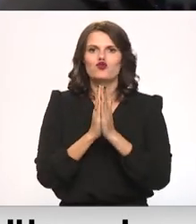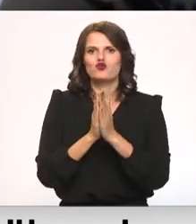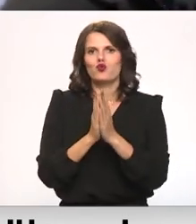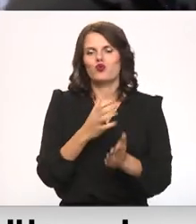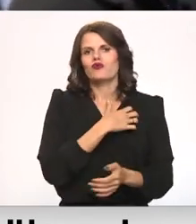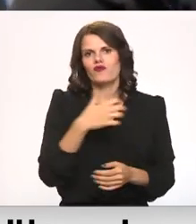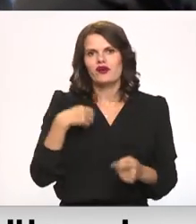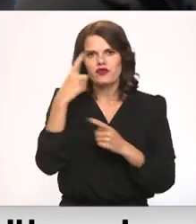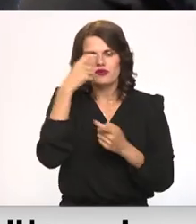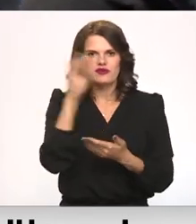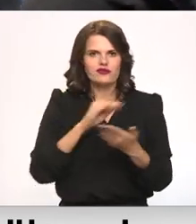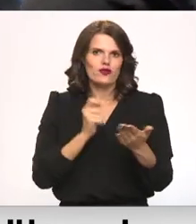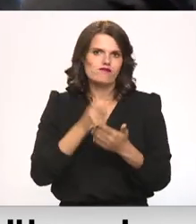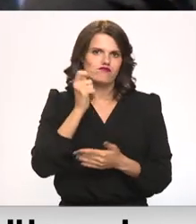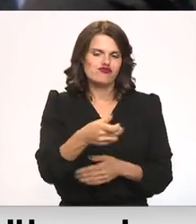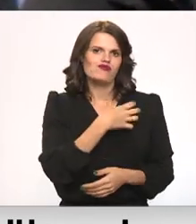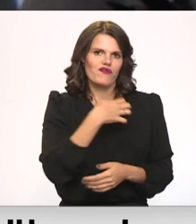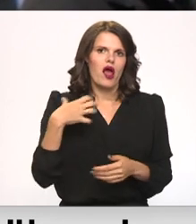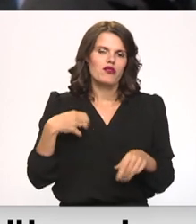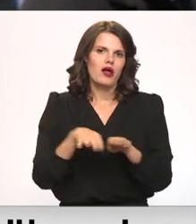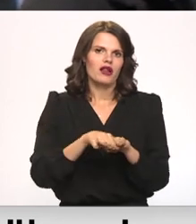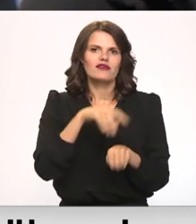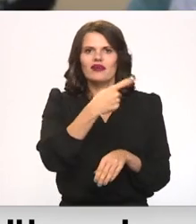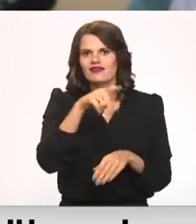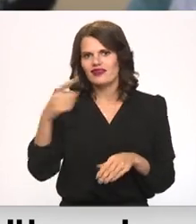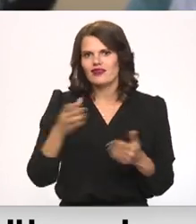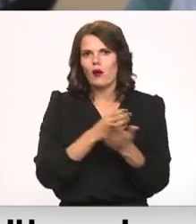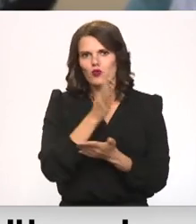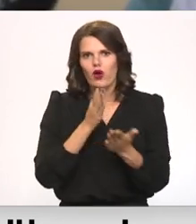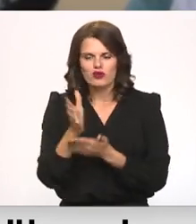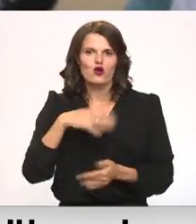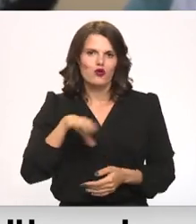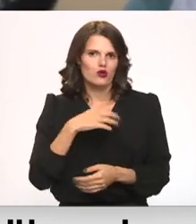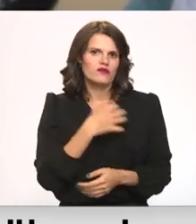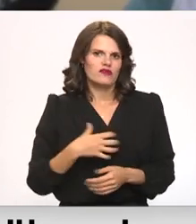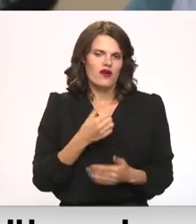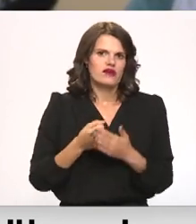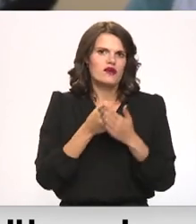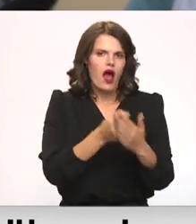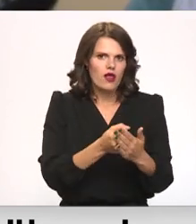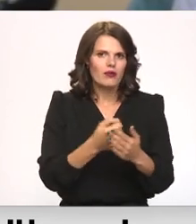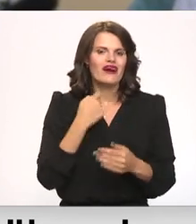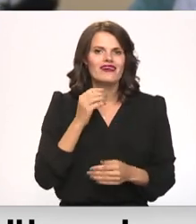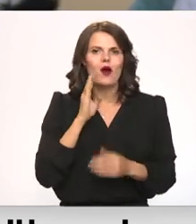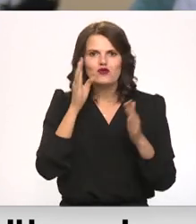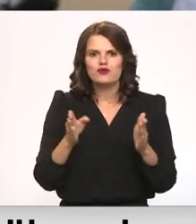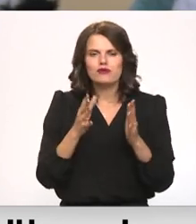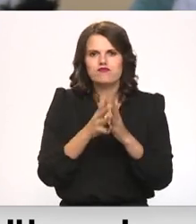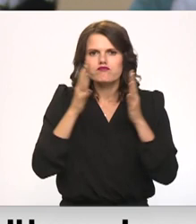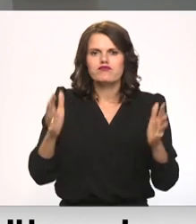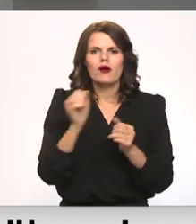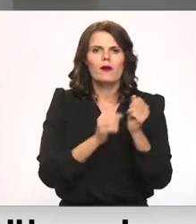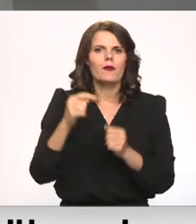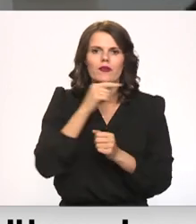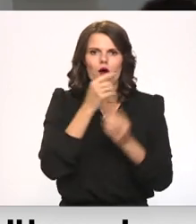ziņojumu mēs valdībā iesim un līdzīgi kā citām nozarēm arī mums būs vajadzīgs atbalsts. Rīgas Austrums slimnīcā ieviesti apjomīgi taupības